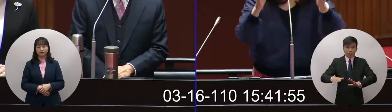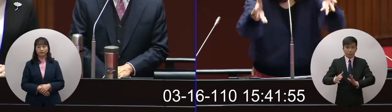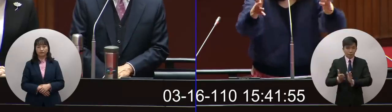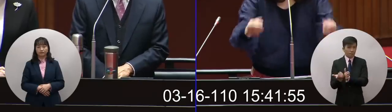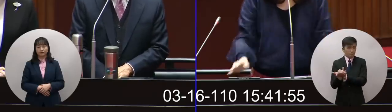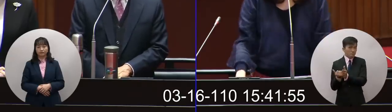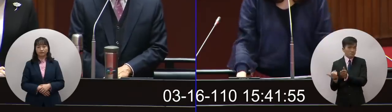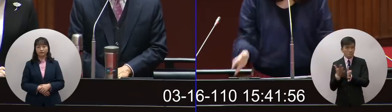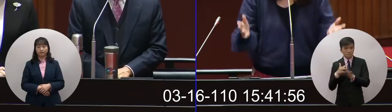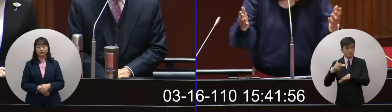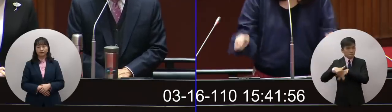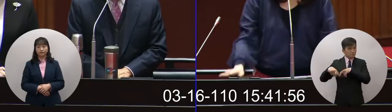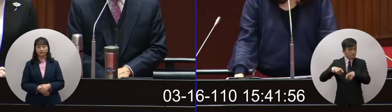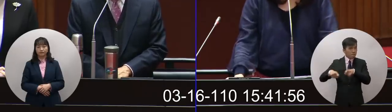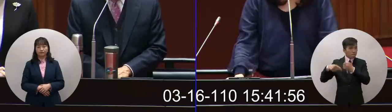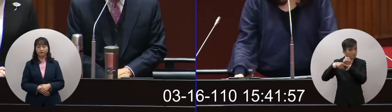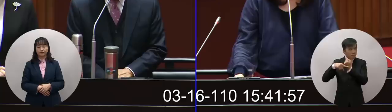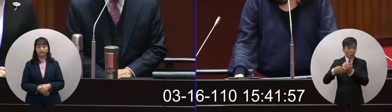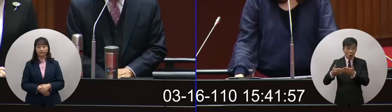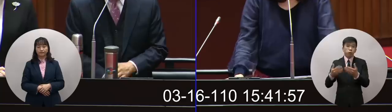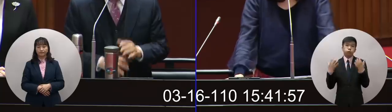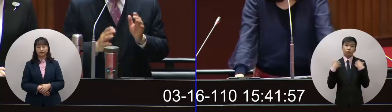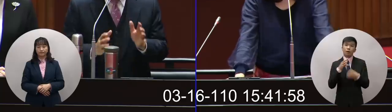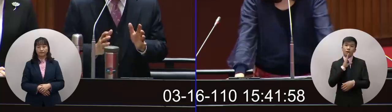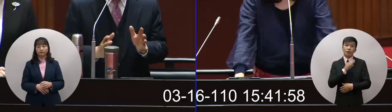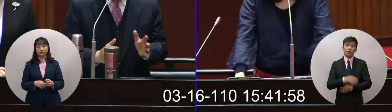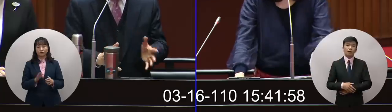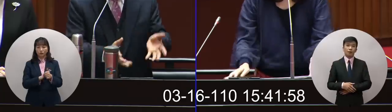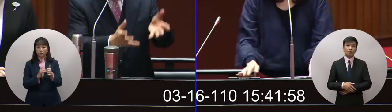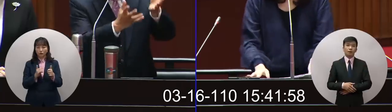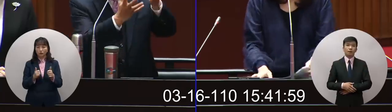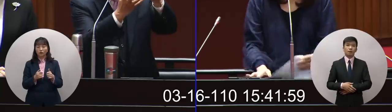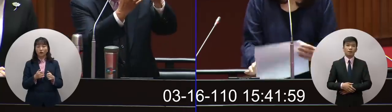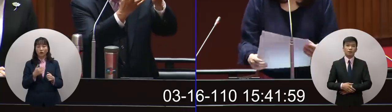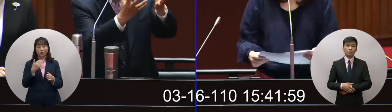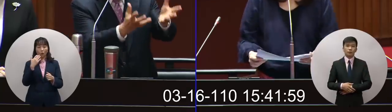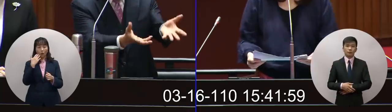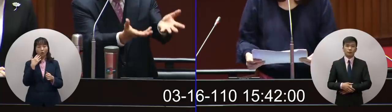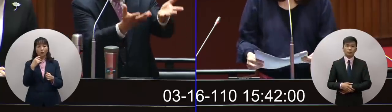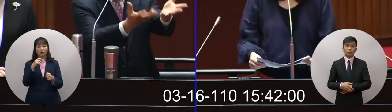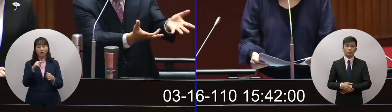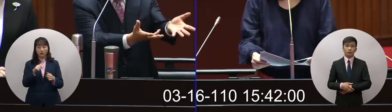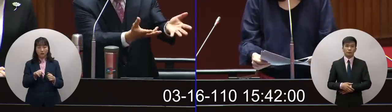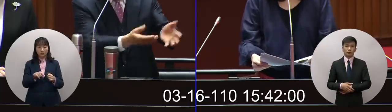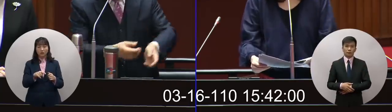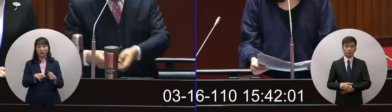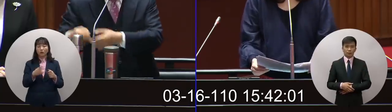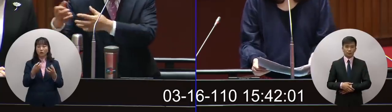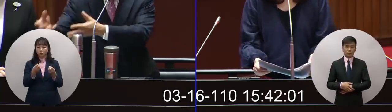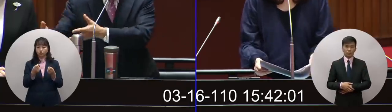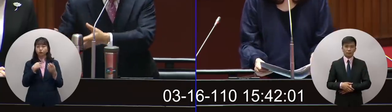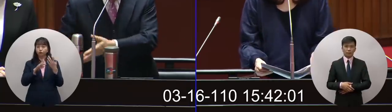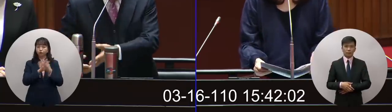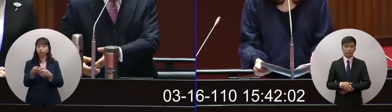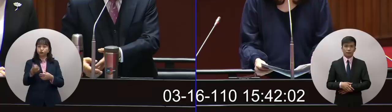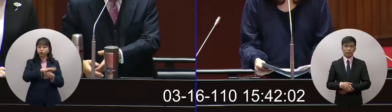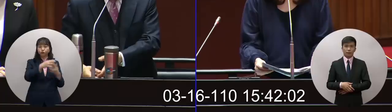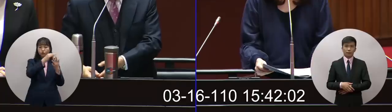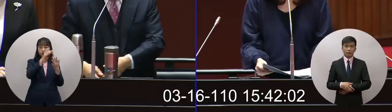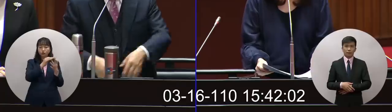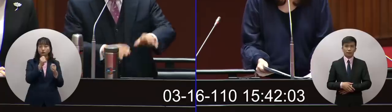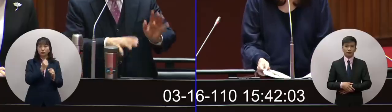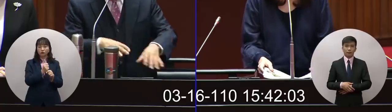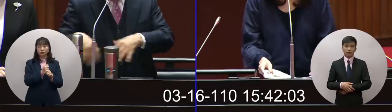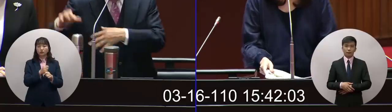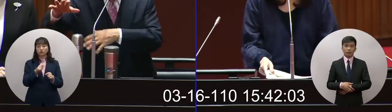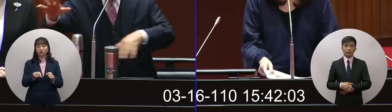部署，准备替代方案，这样才是一个负责任的政府呢？ 委员，如果说这个没有，我还有另外一个选择，